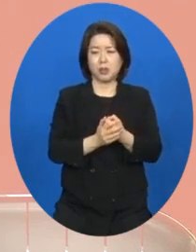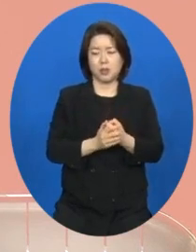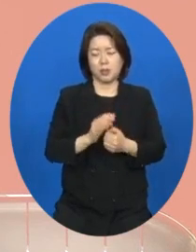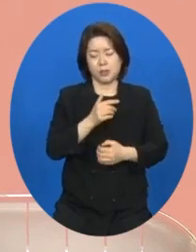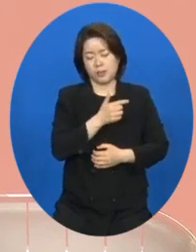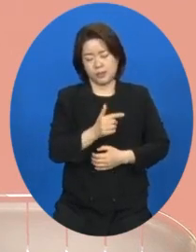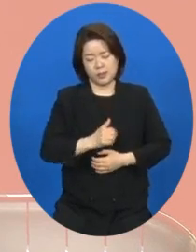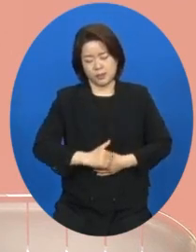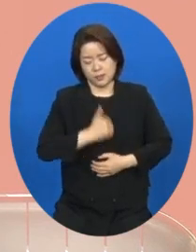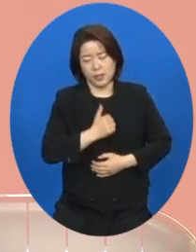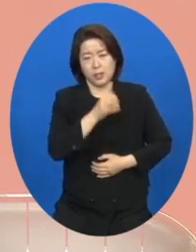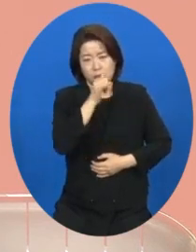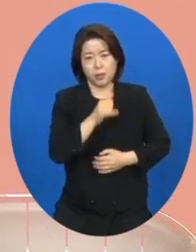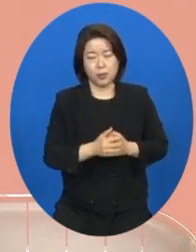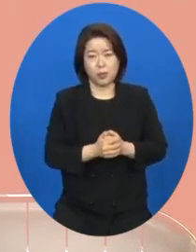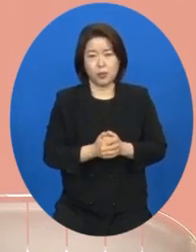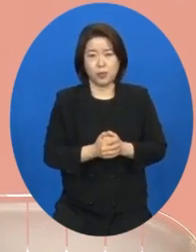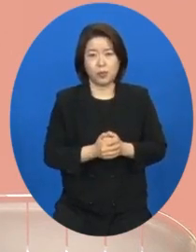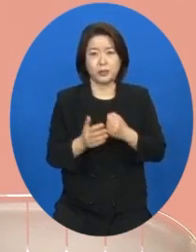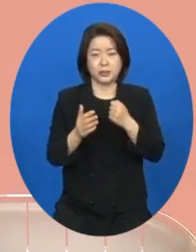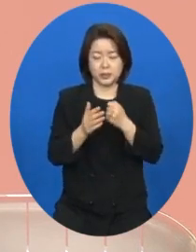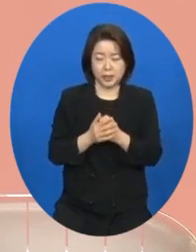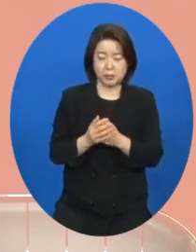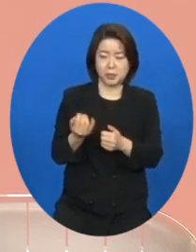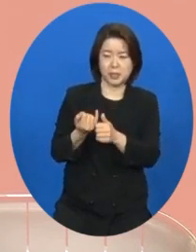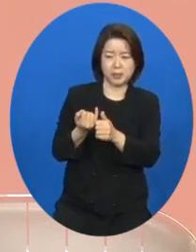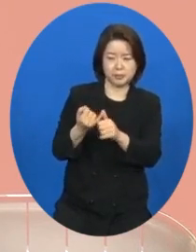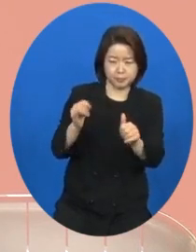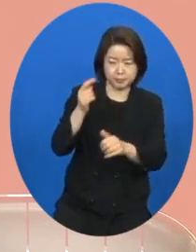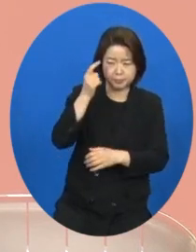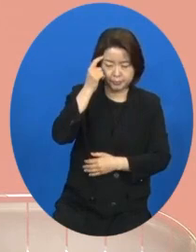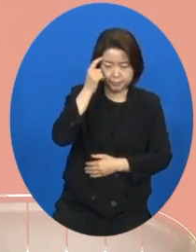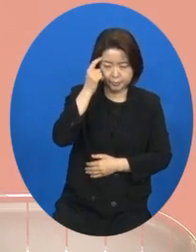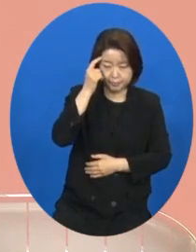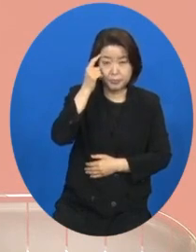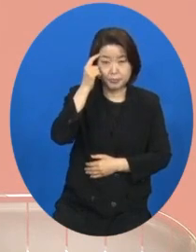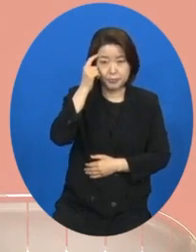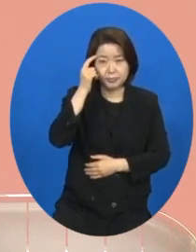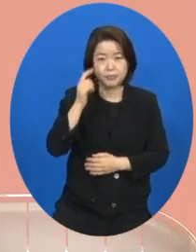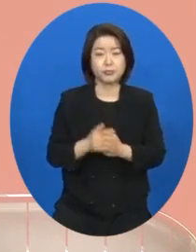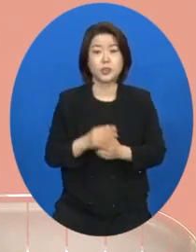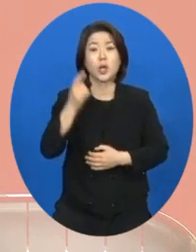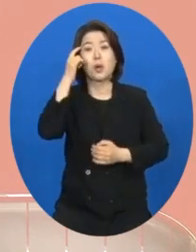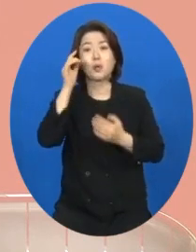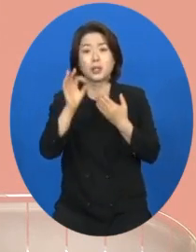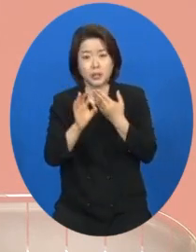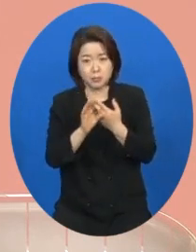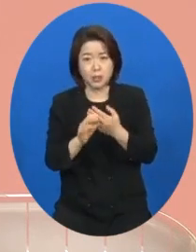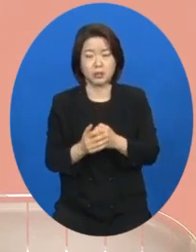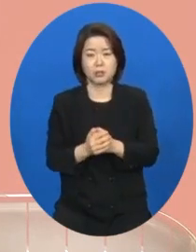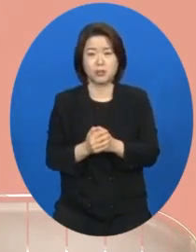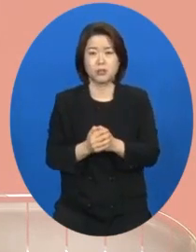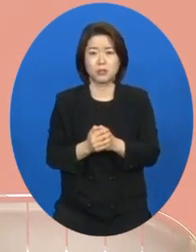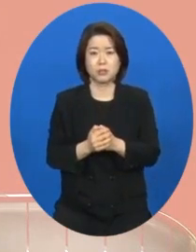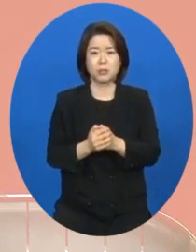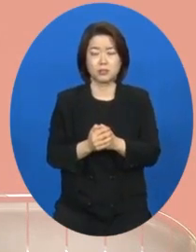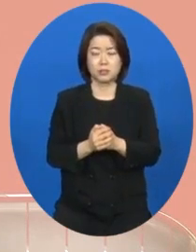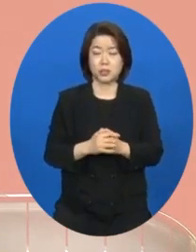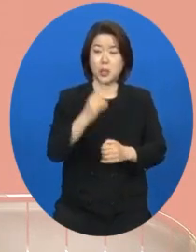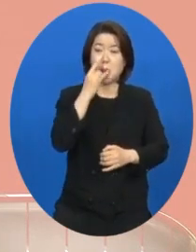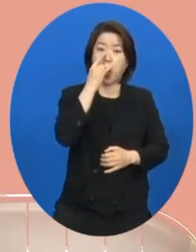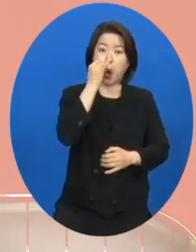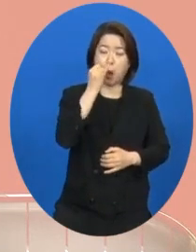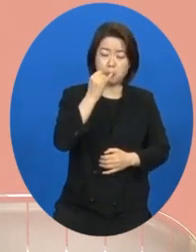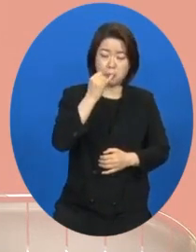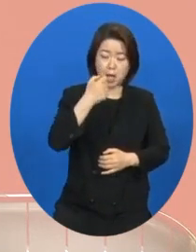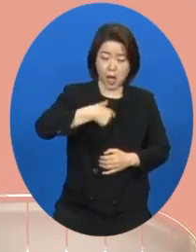났어요. 남편이 이혼을 생각을 한 거예요. 왜냐하면 모자 관계는 이건